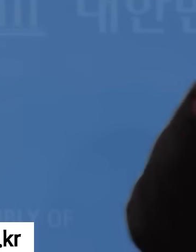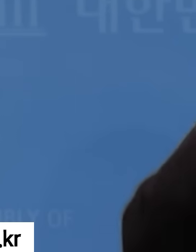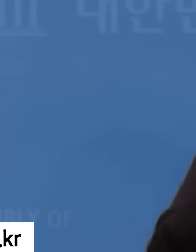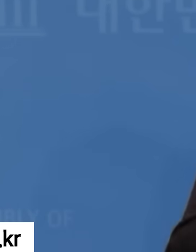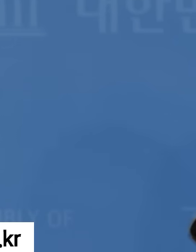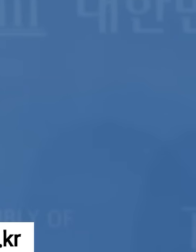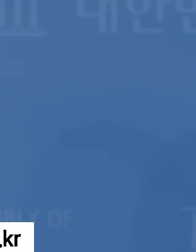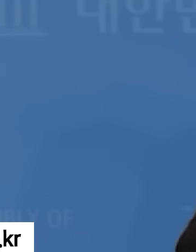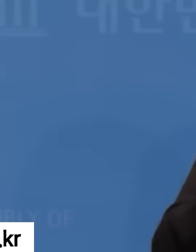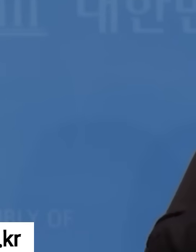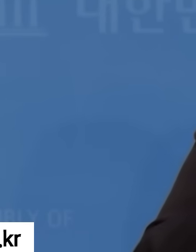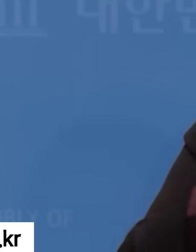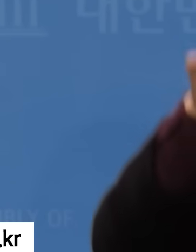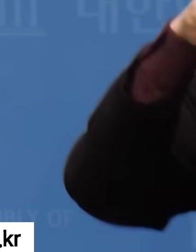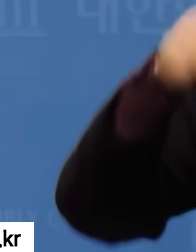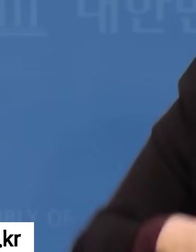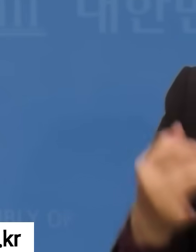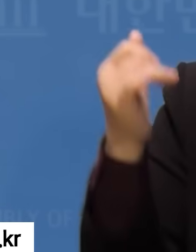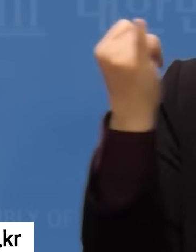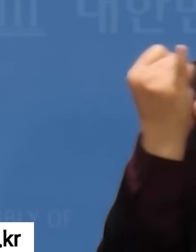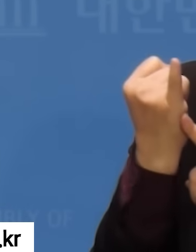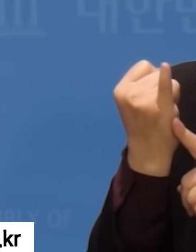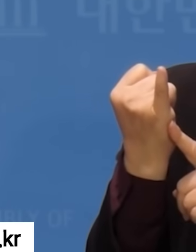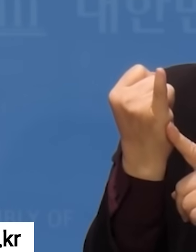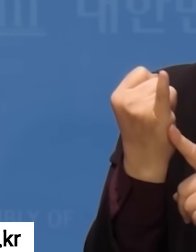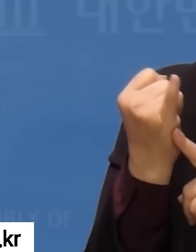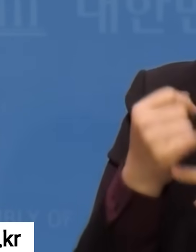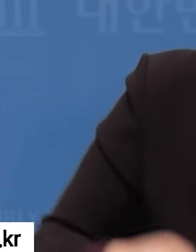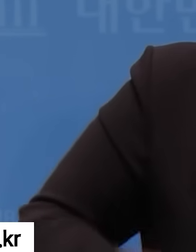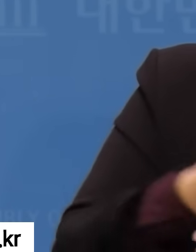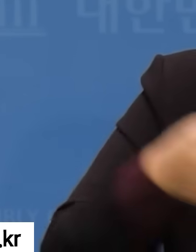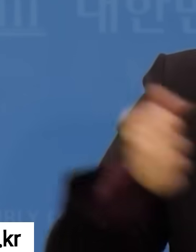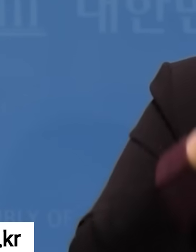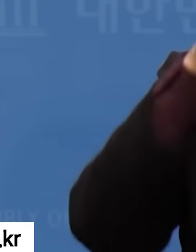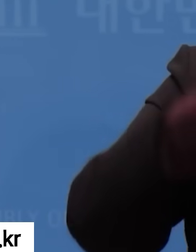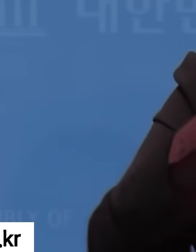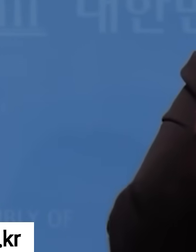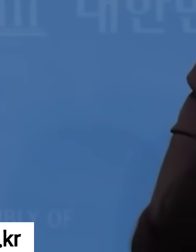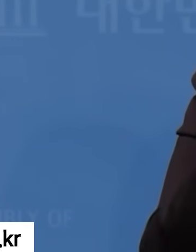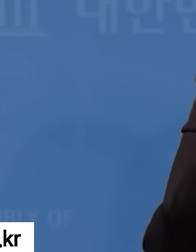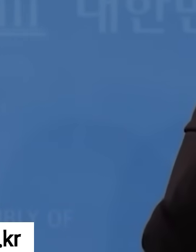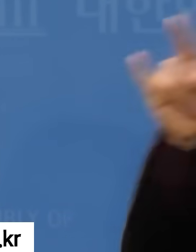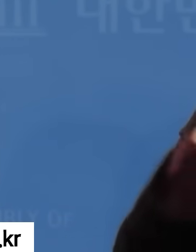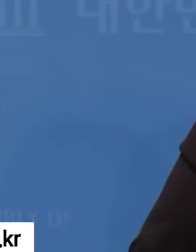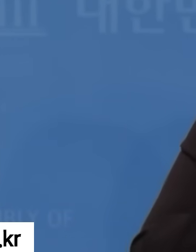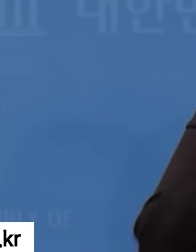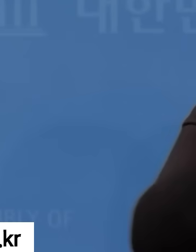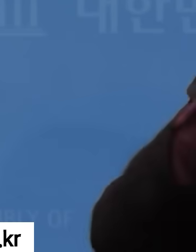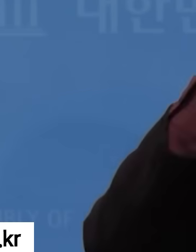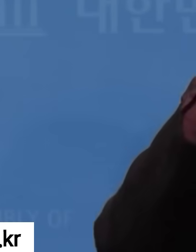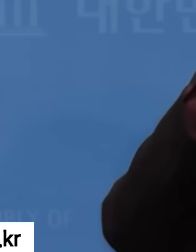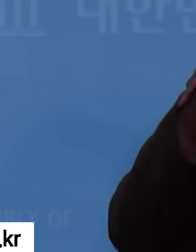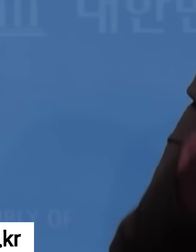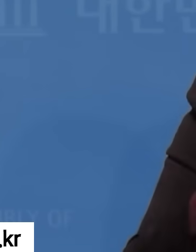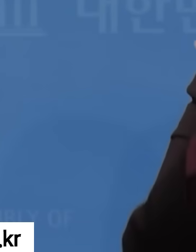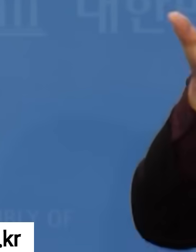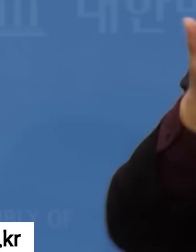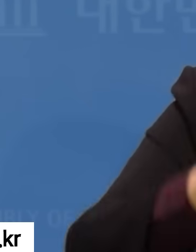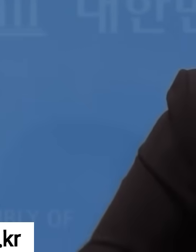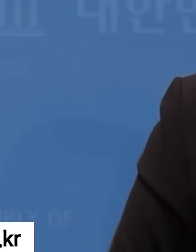장군의 결기를 가진 유여해가 여기 오늘 출마 선언을